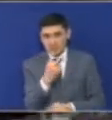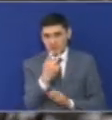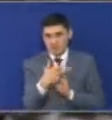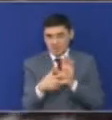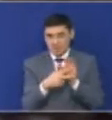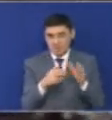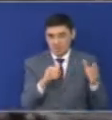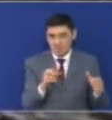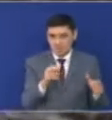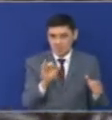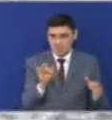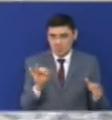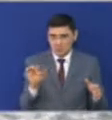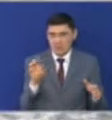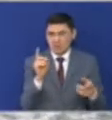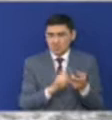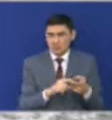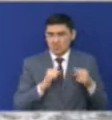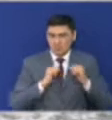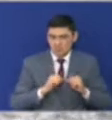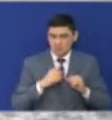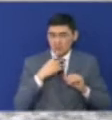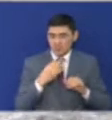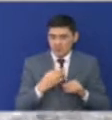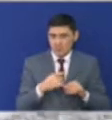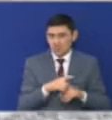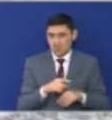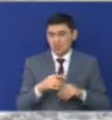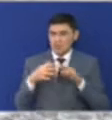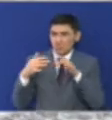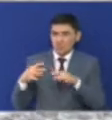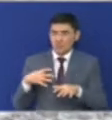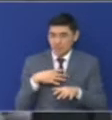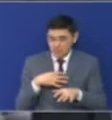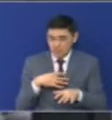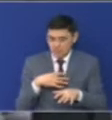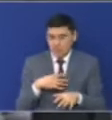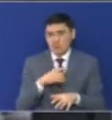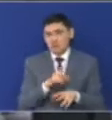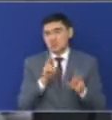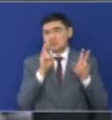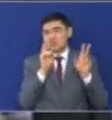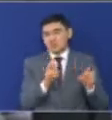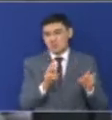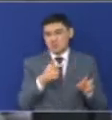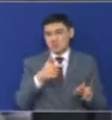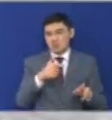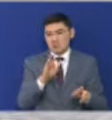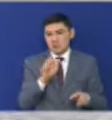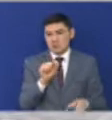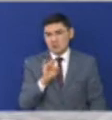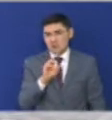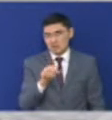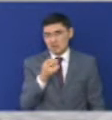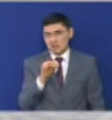238-й дивизии, за героизм, мужество и высокое боевое мастерство личного состава было присвоено звание гвардейской. Во